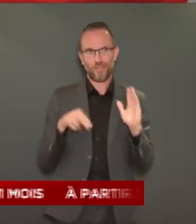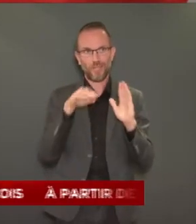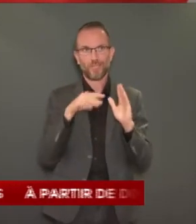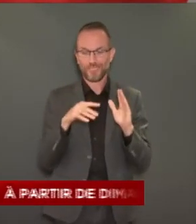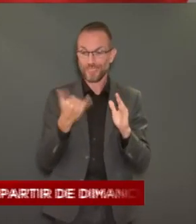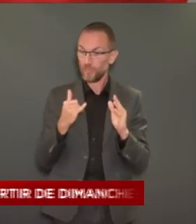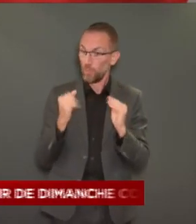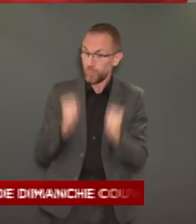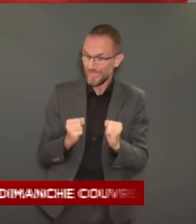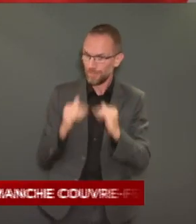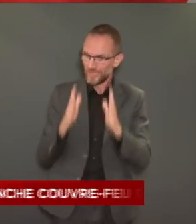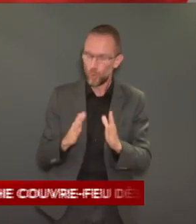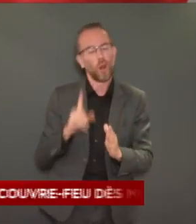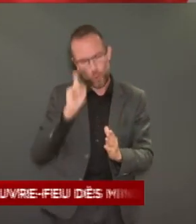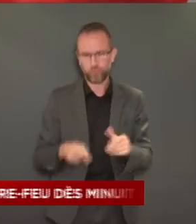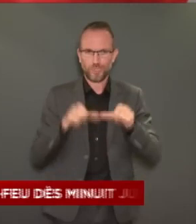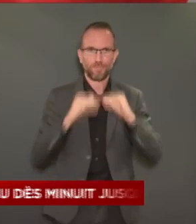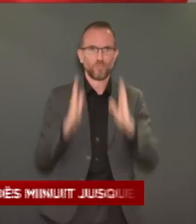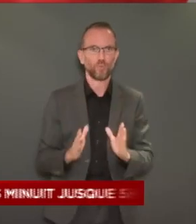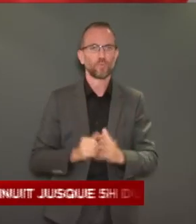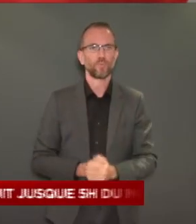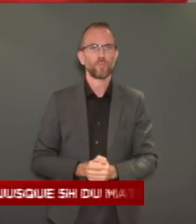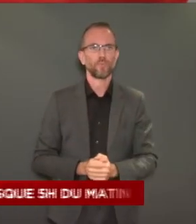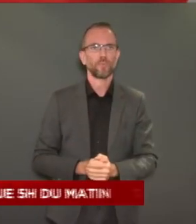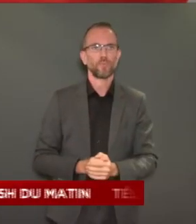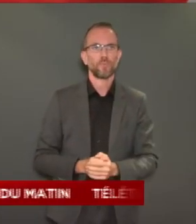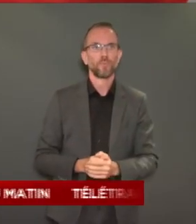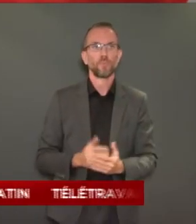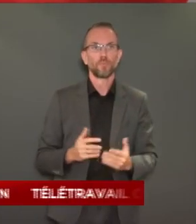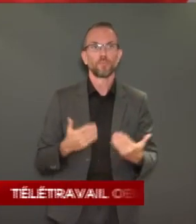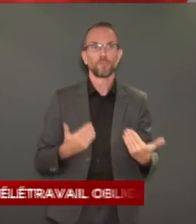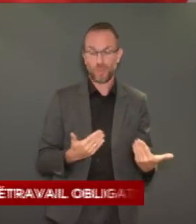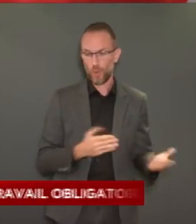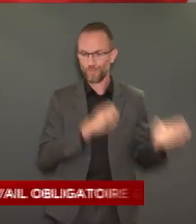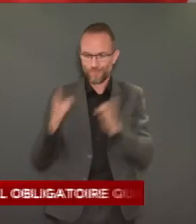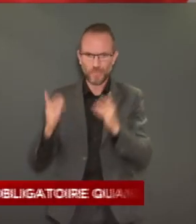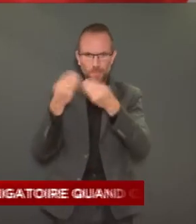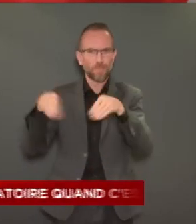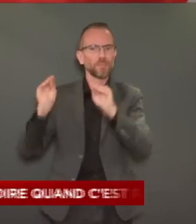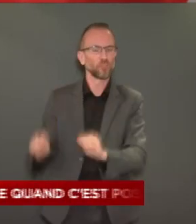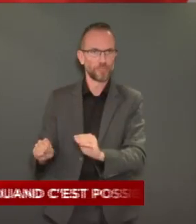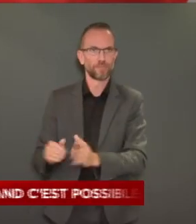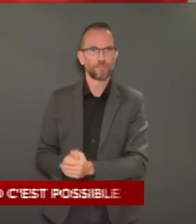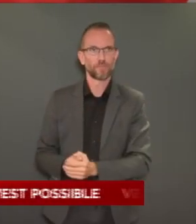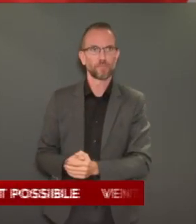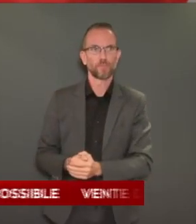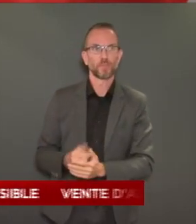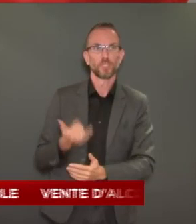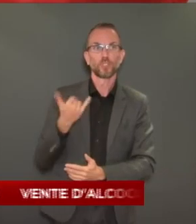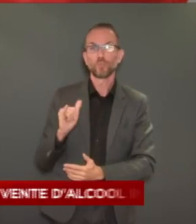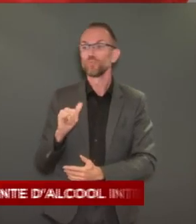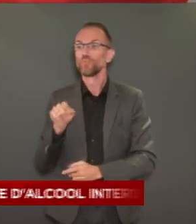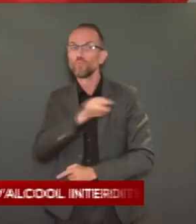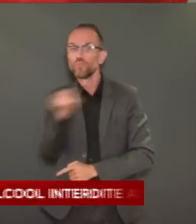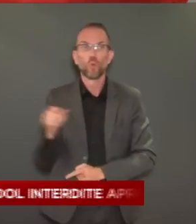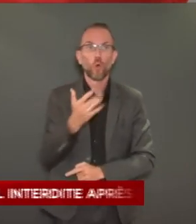marchés où l'on ne va pas boire, mais les marchés où vous allez acheter